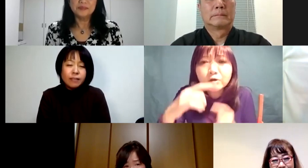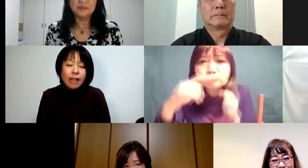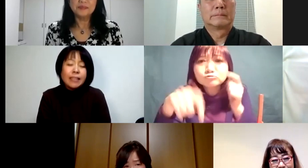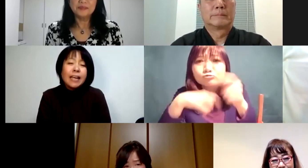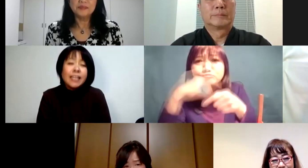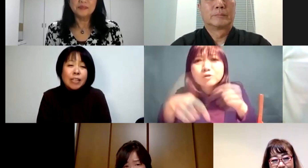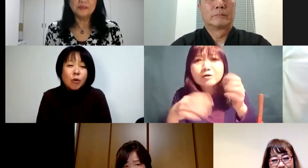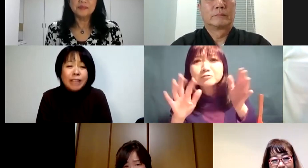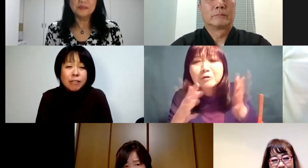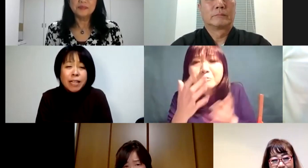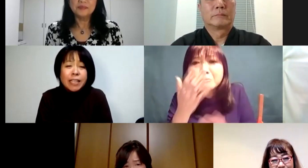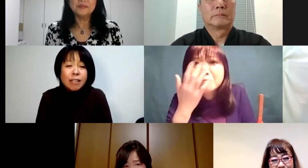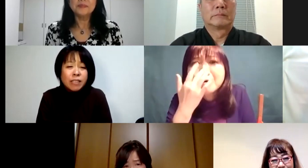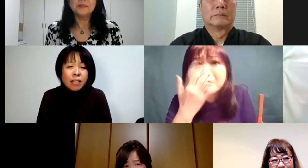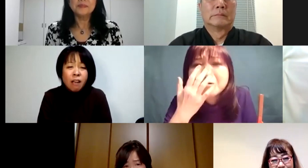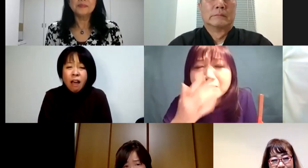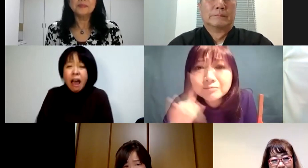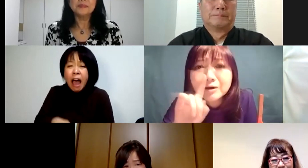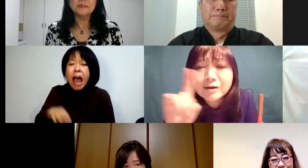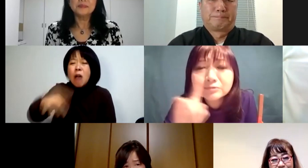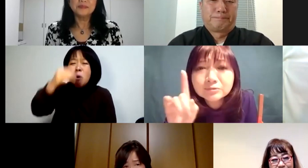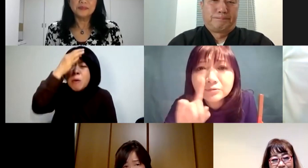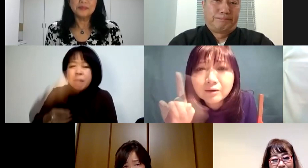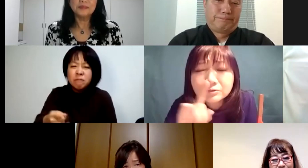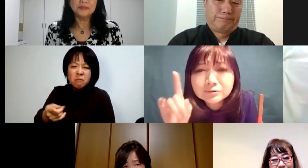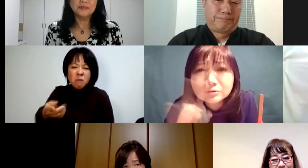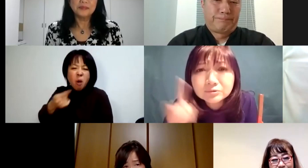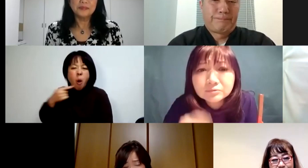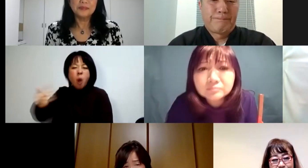でただただ飲んだくれてたくせに。